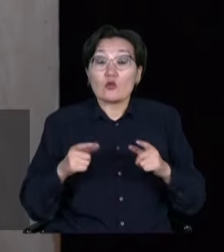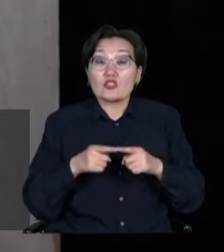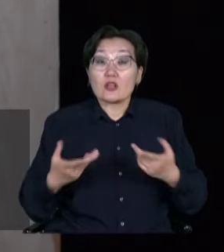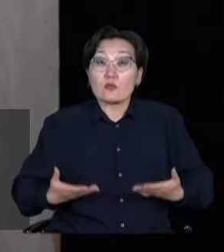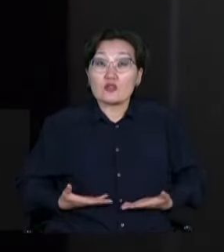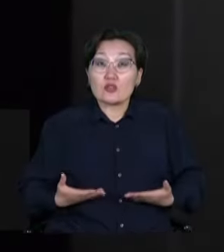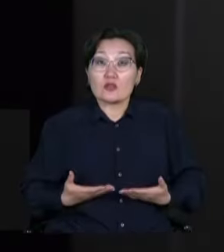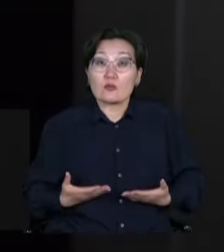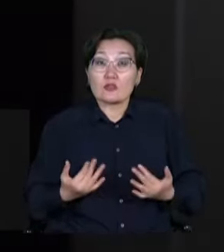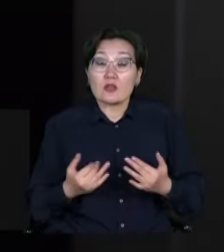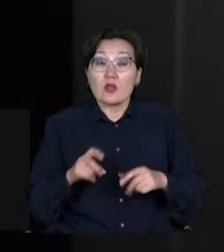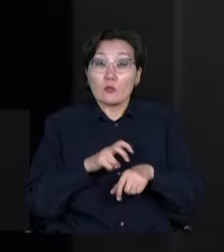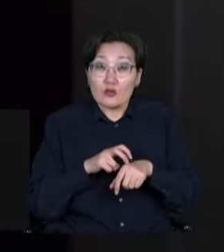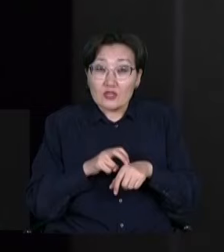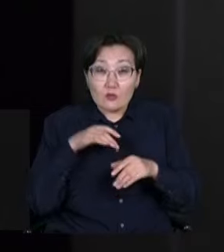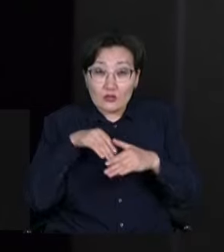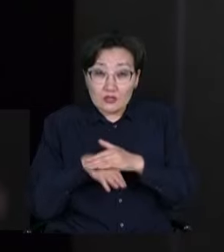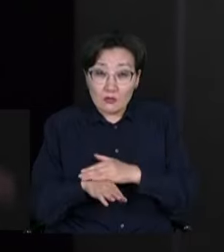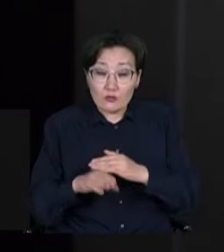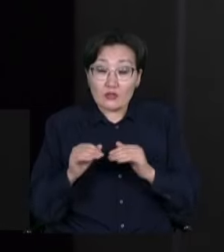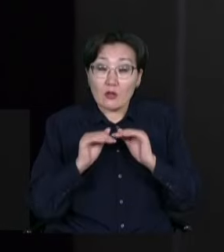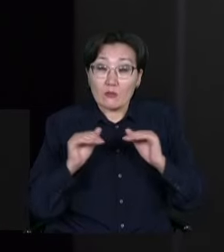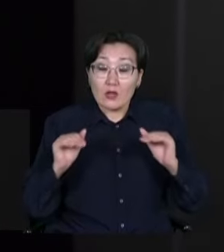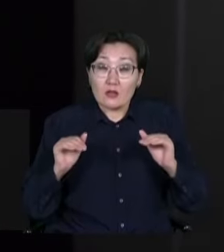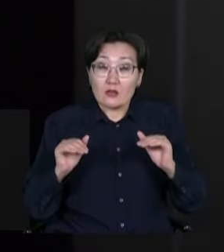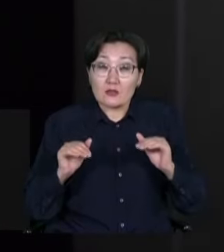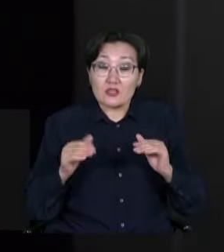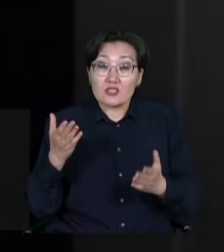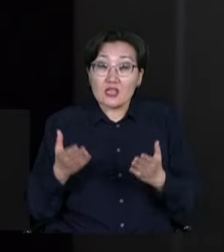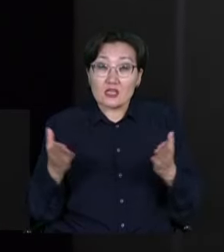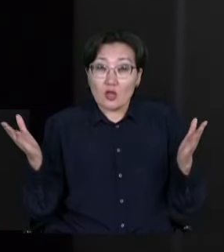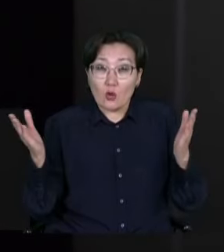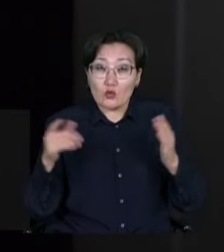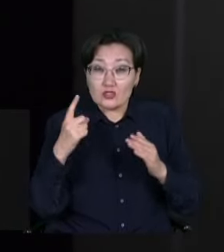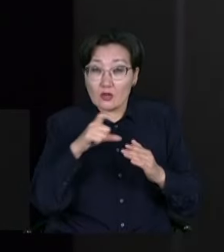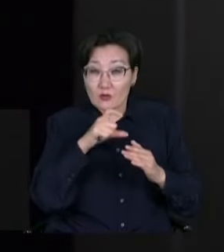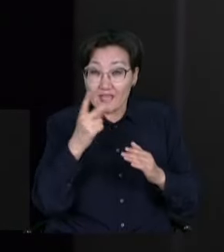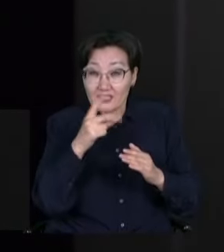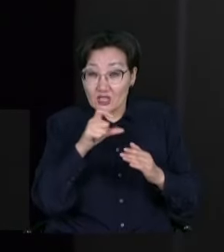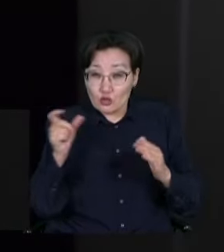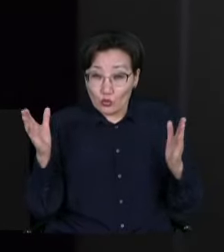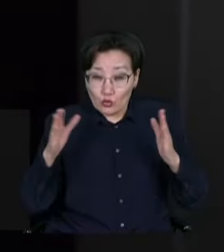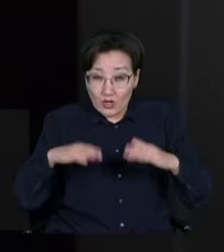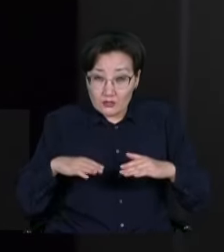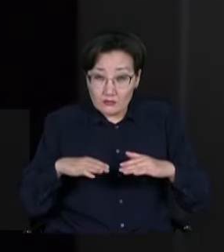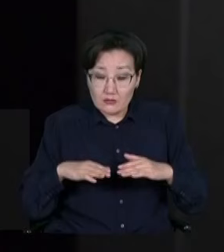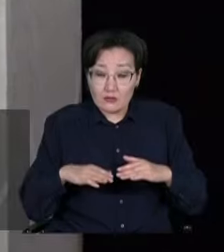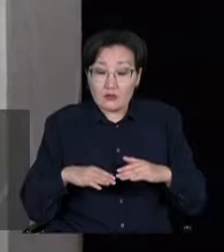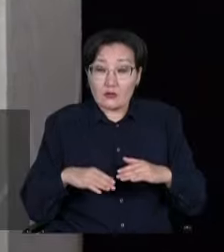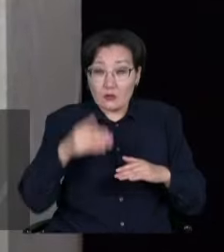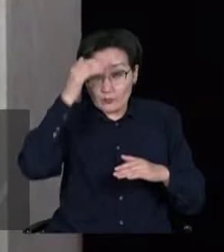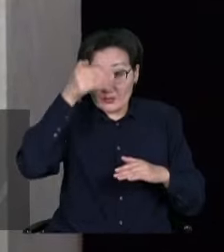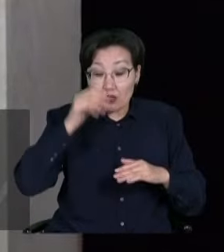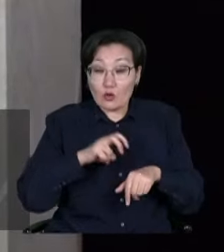үй жалдап. Қорыққаннан кеттік. О, балдар құласа мына екі этаж үйлер ғой, құласа келін қорқады.